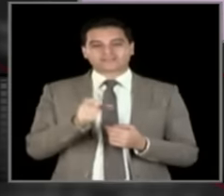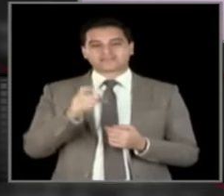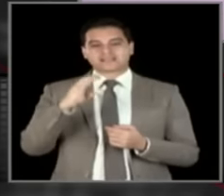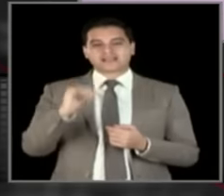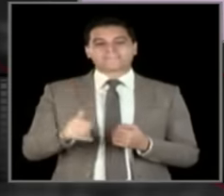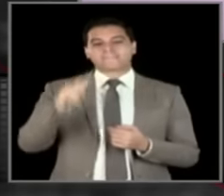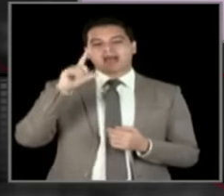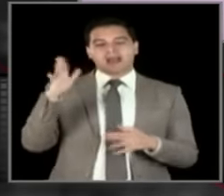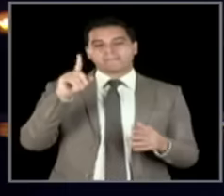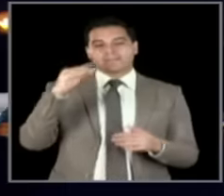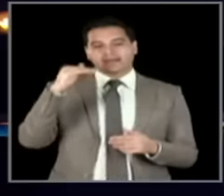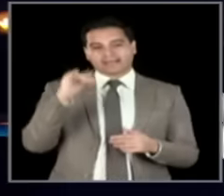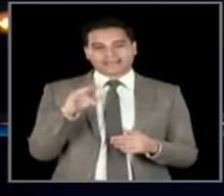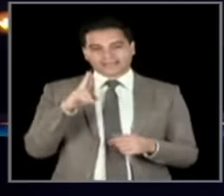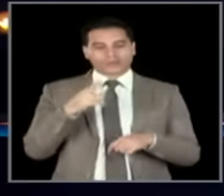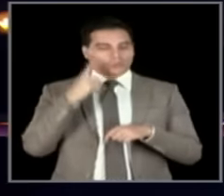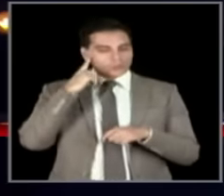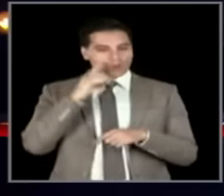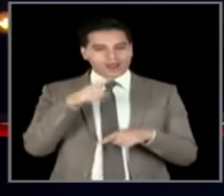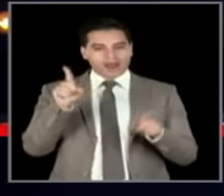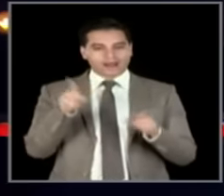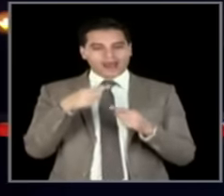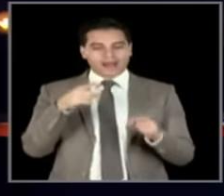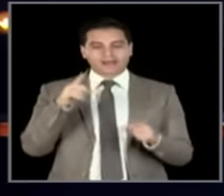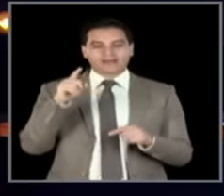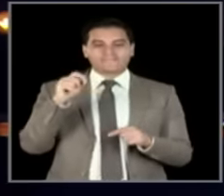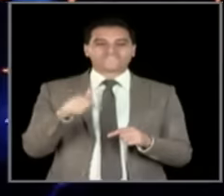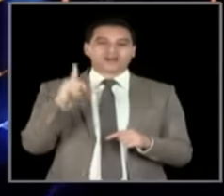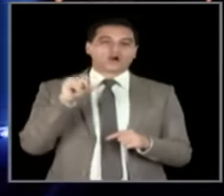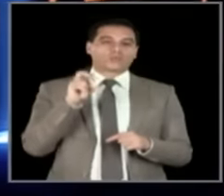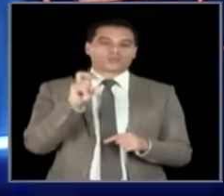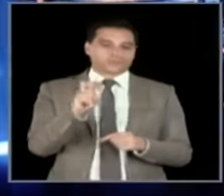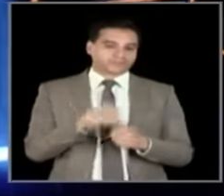فاروق الشرنوبي. السؤال اللي جاي لوحات ومعالم، والسؤال هو